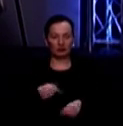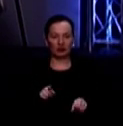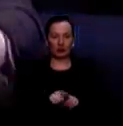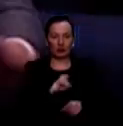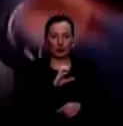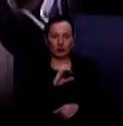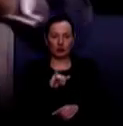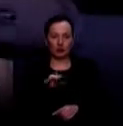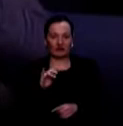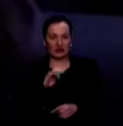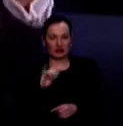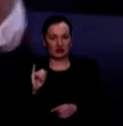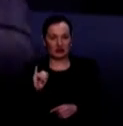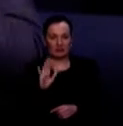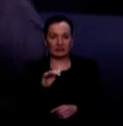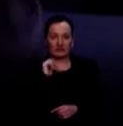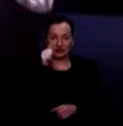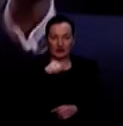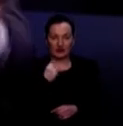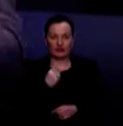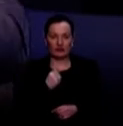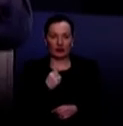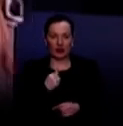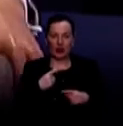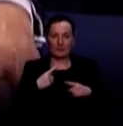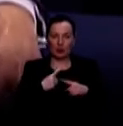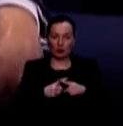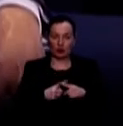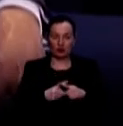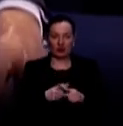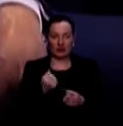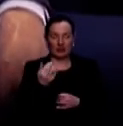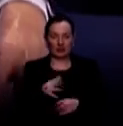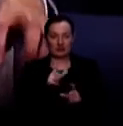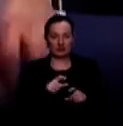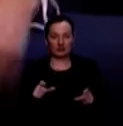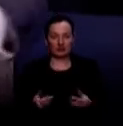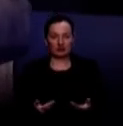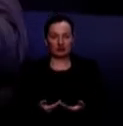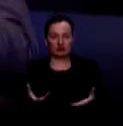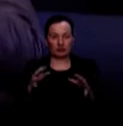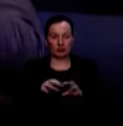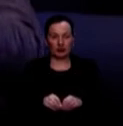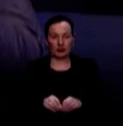рік. От помножте кількість населення, яке живе в об'єднаних територіальних сільських громадах,